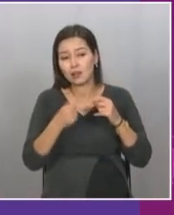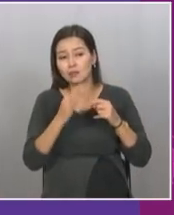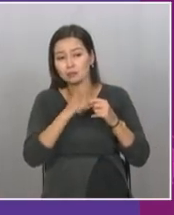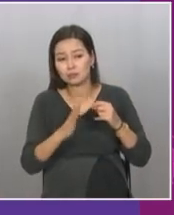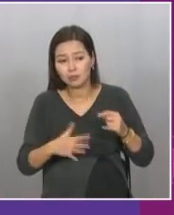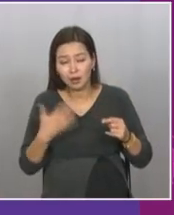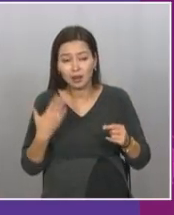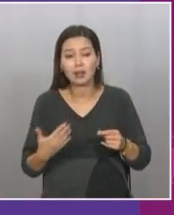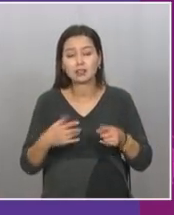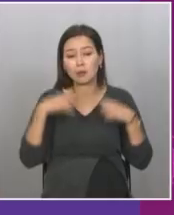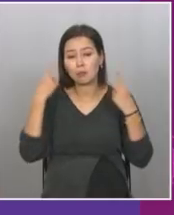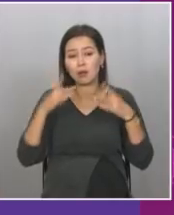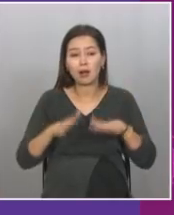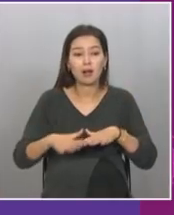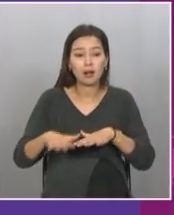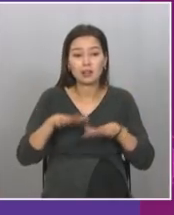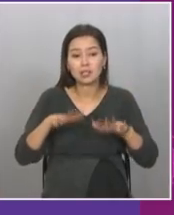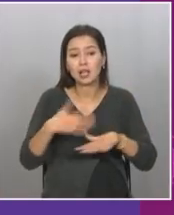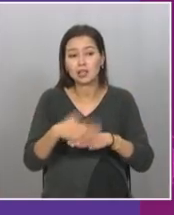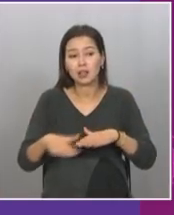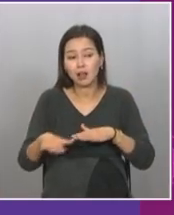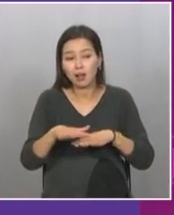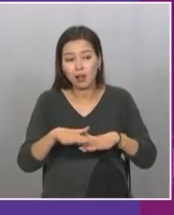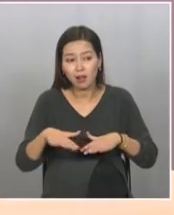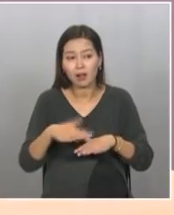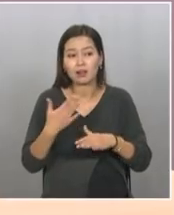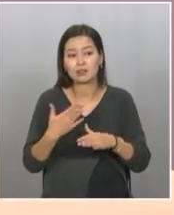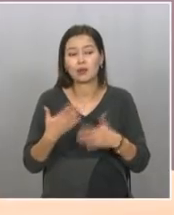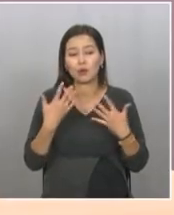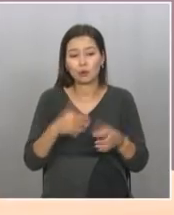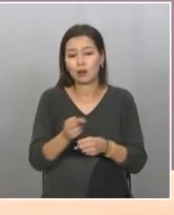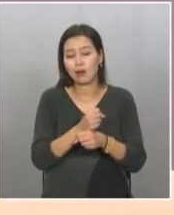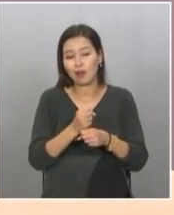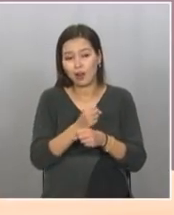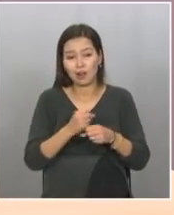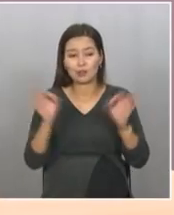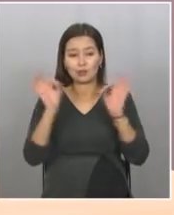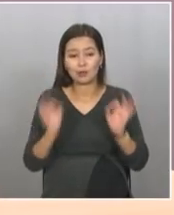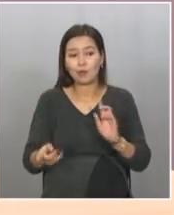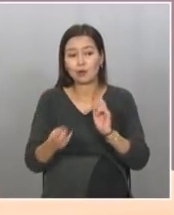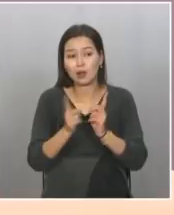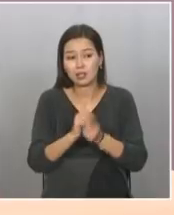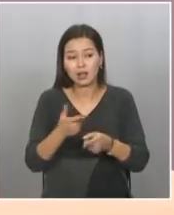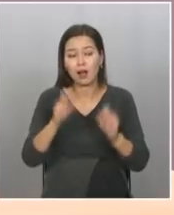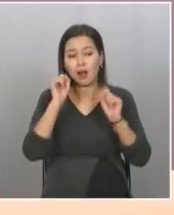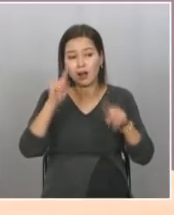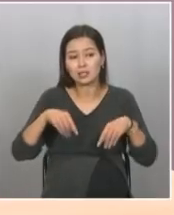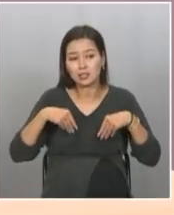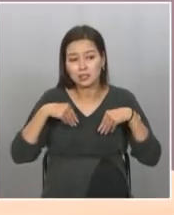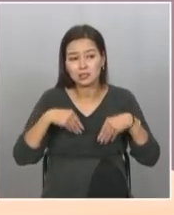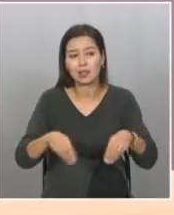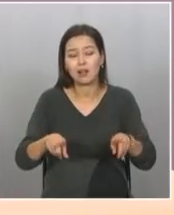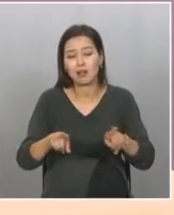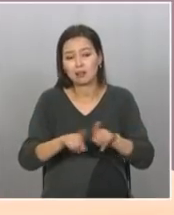қаптаған даласы, маужыраған барқыт қоңыр күзі, алтын дария егінді кемедей кешкен